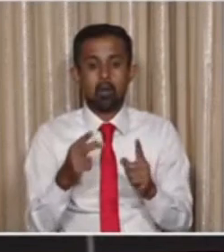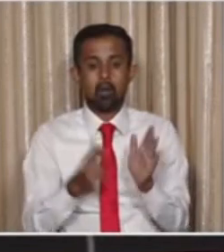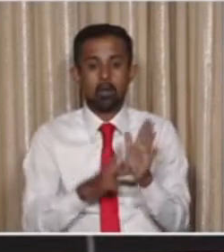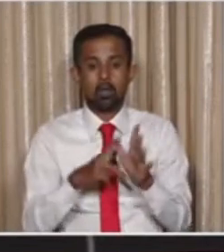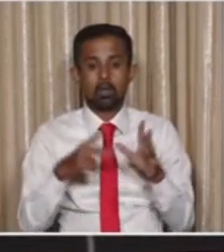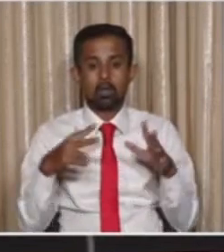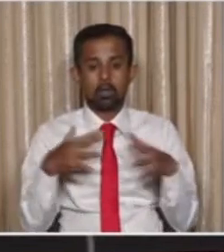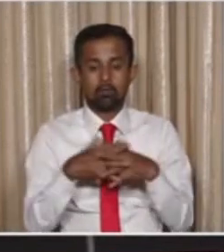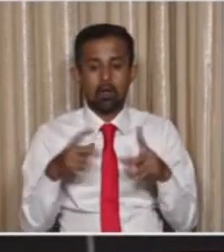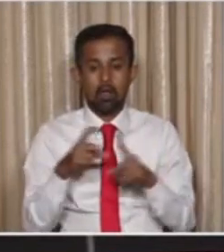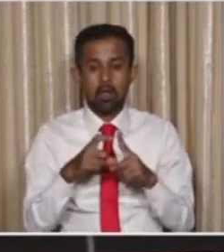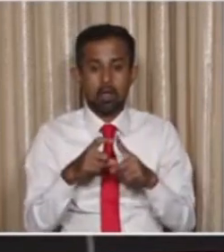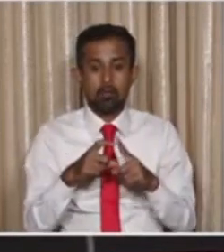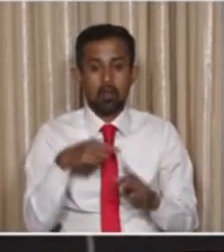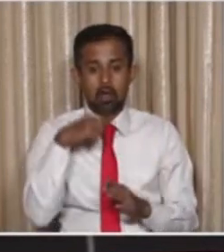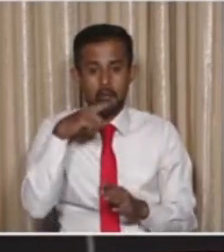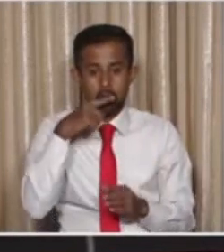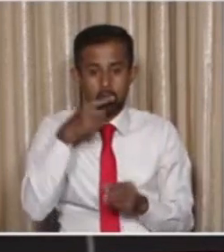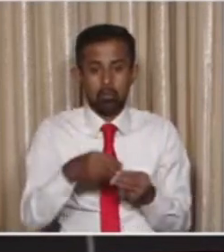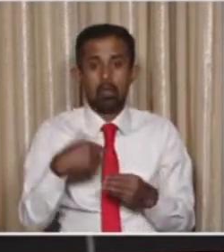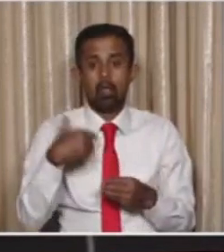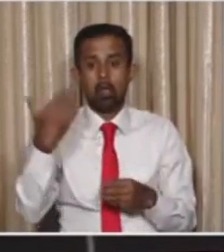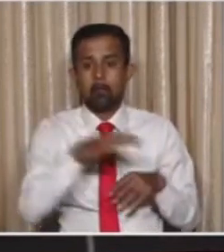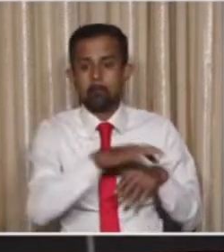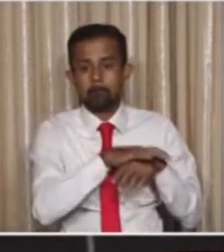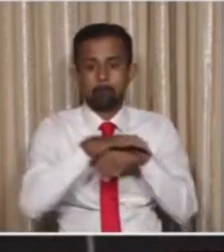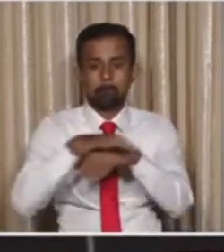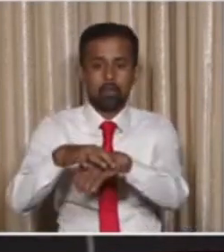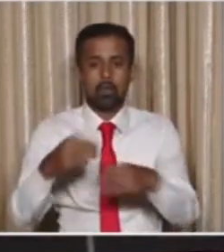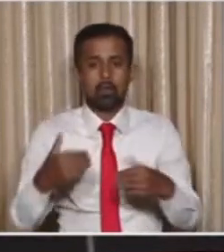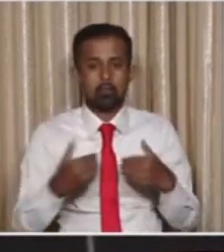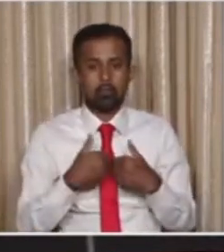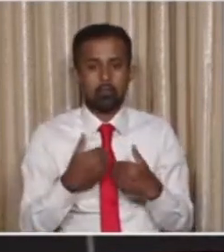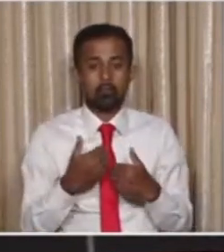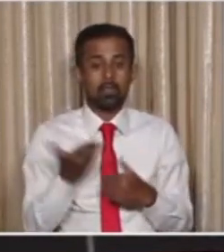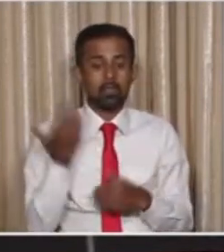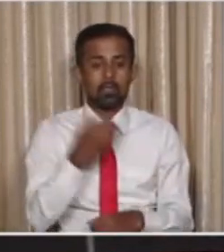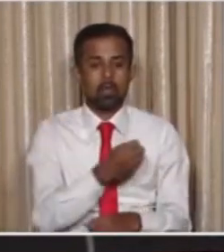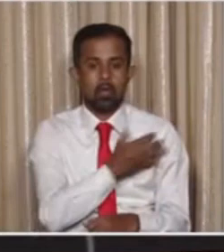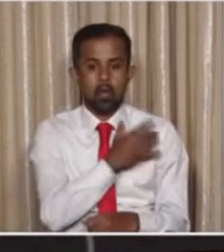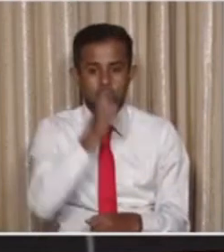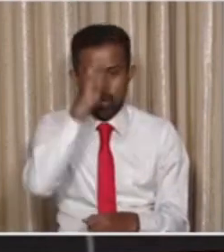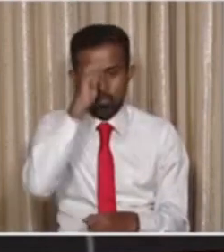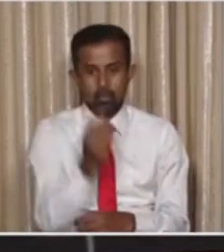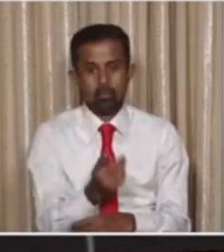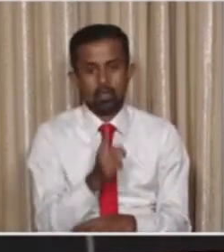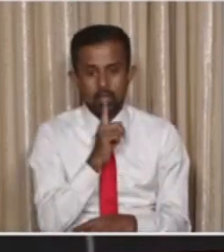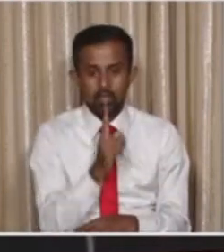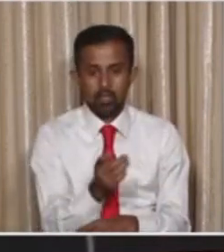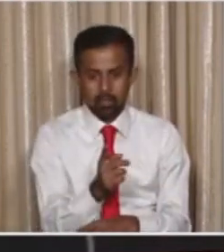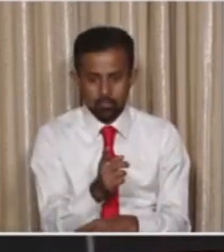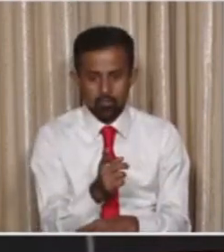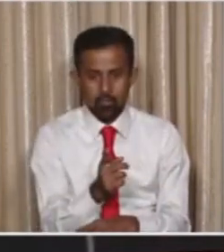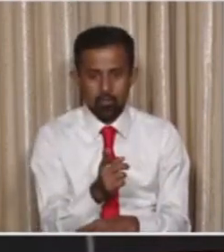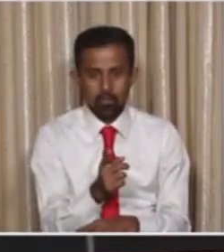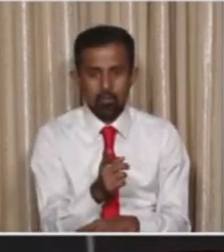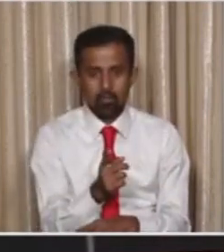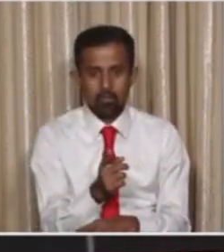නෞකාව ලංකාවේ මුහුදු සීමාවෙන් එළියට ගෙනියන්නට මම හිටපු ගෝඨාභය රාජපක්ෂ මහතාගෙන් ඉල්ලීමක් කළා කියලා.